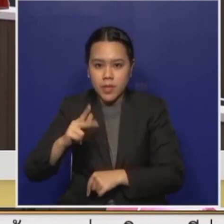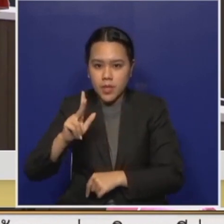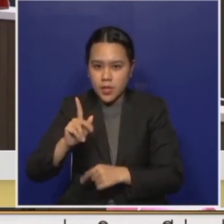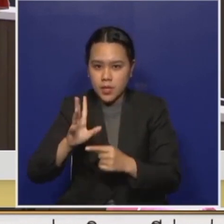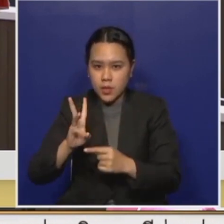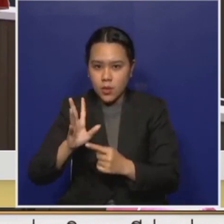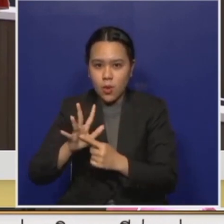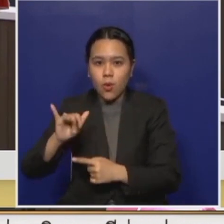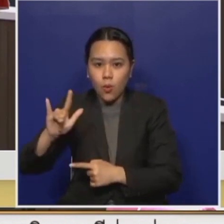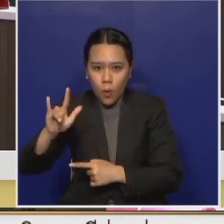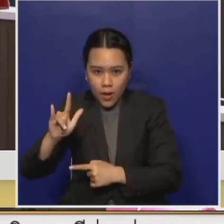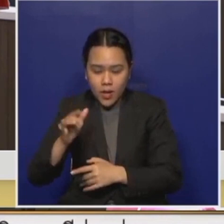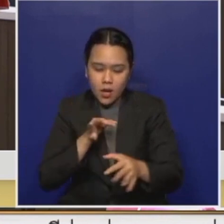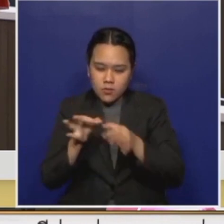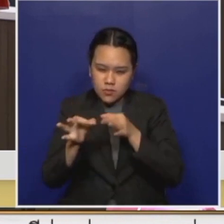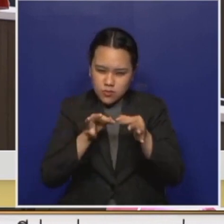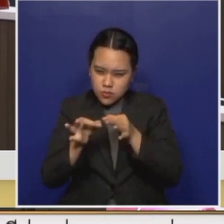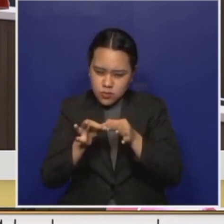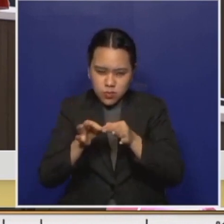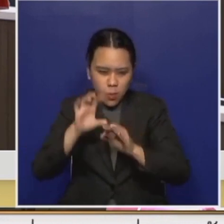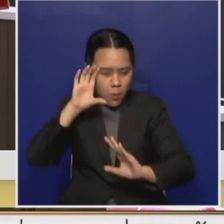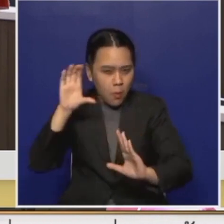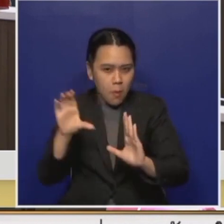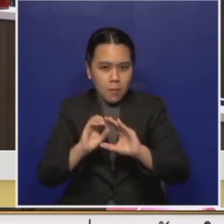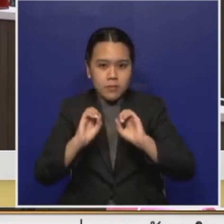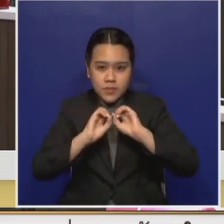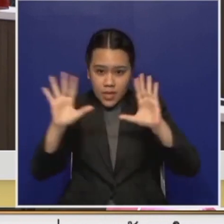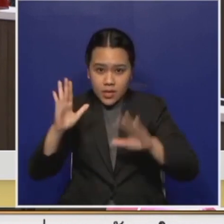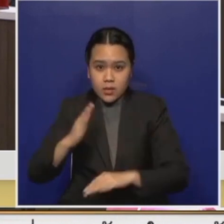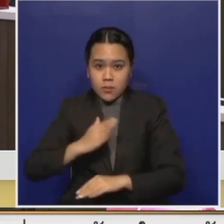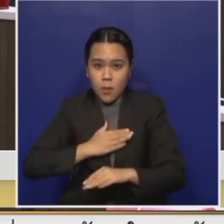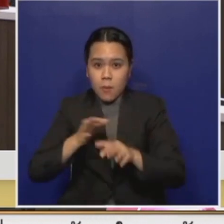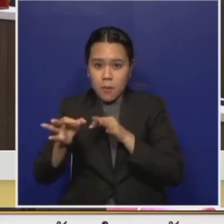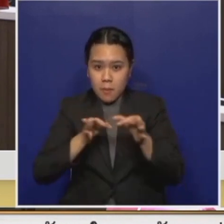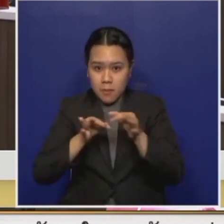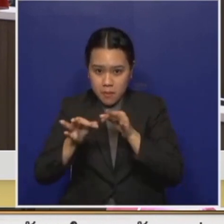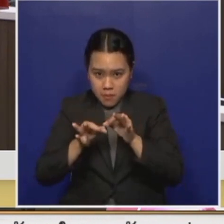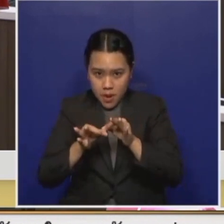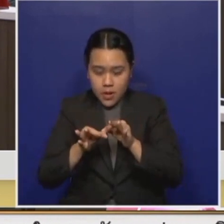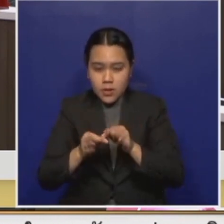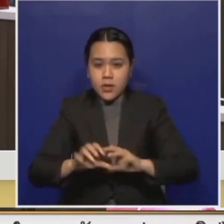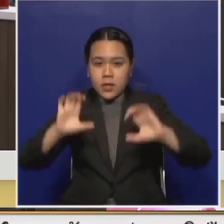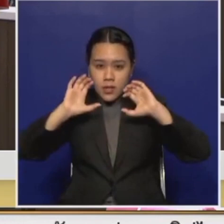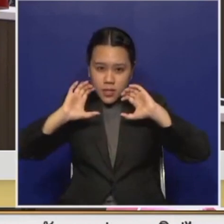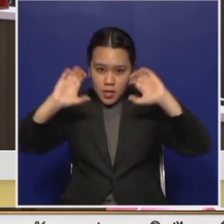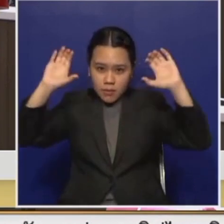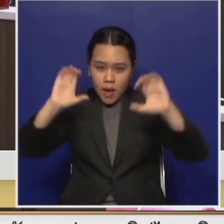ได้อภิปลายไปใหเห็นภาพชัดผมมาตอกยำรัฐบาลสร้างสิ่งที่